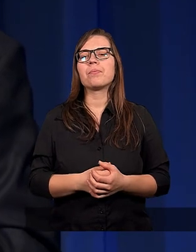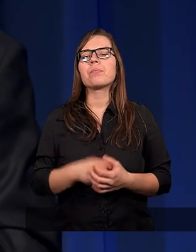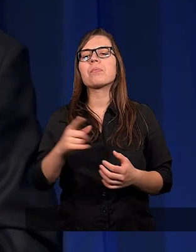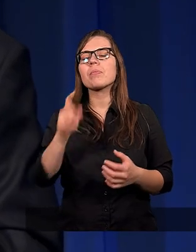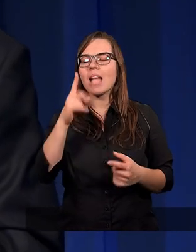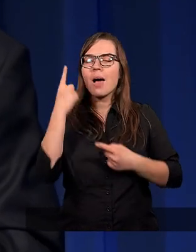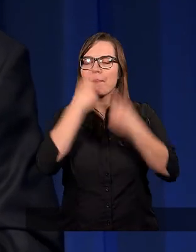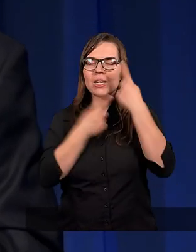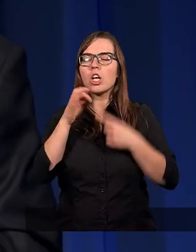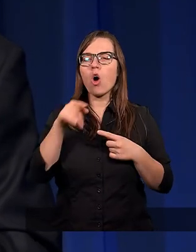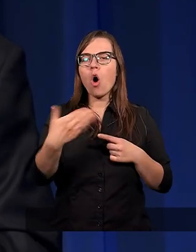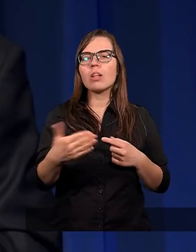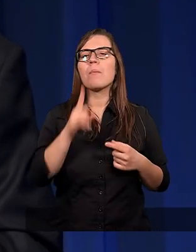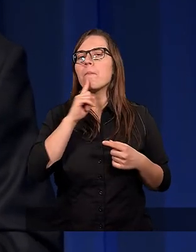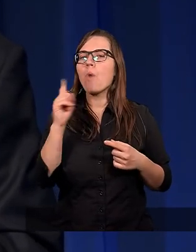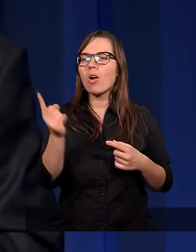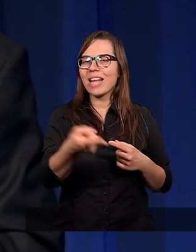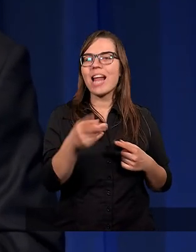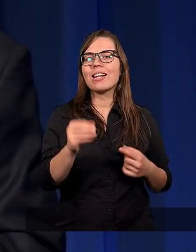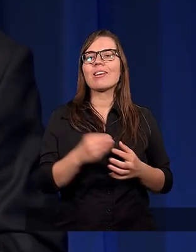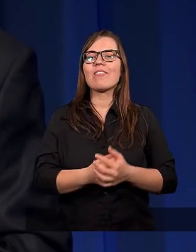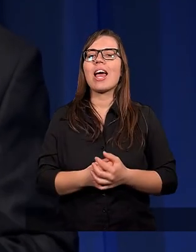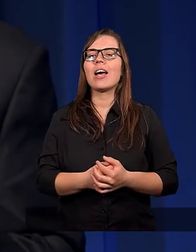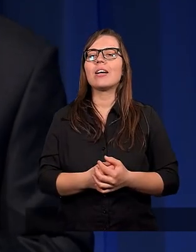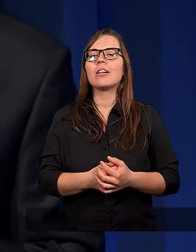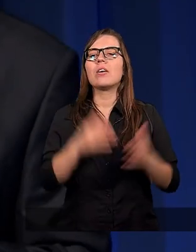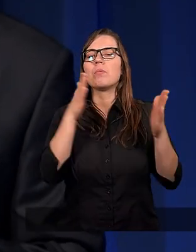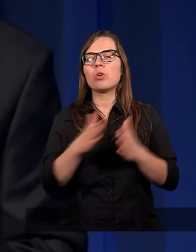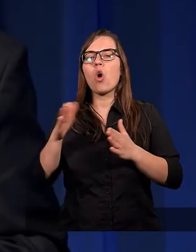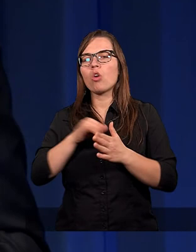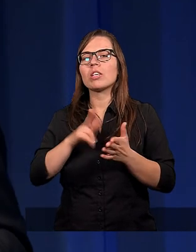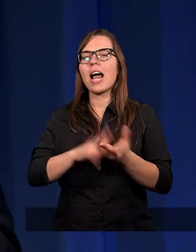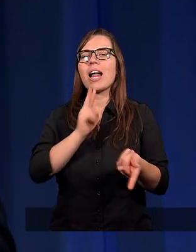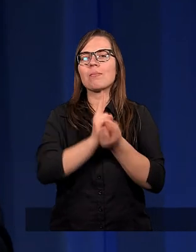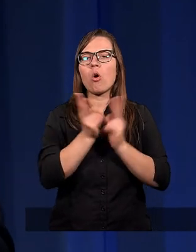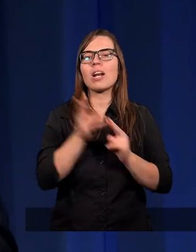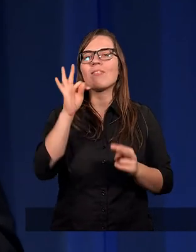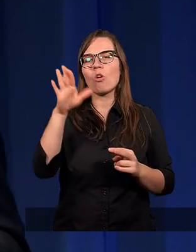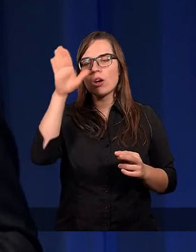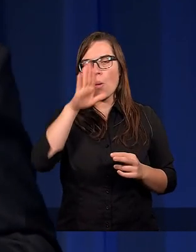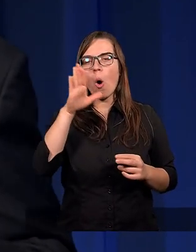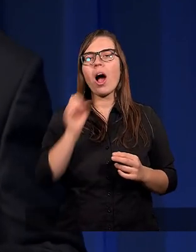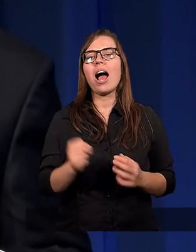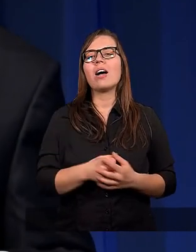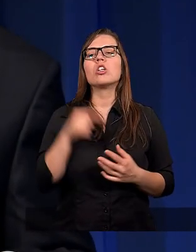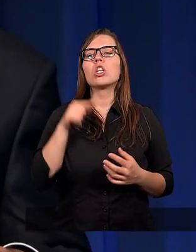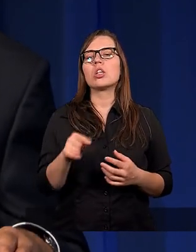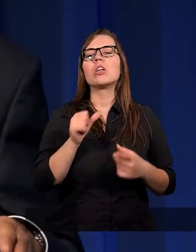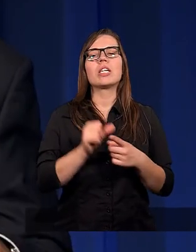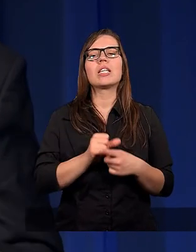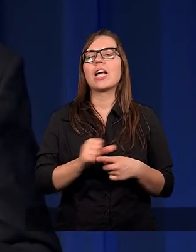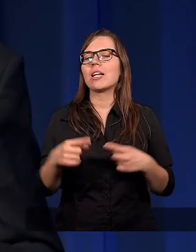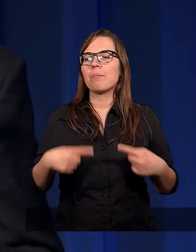Kiedy tak myślę o tym poselstwie, przygotuj się na spotkanie Twojego Boga, to